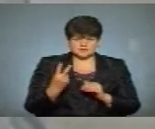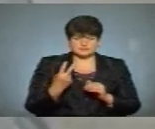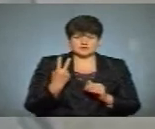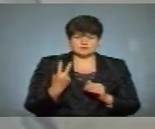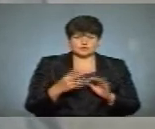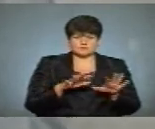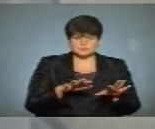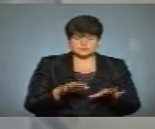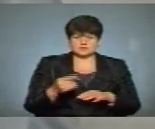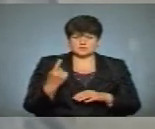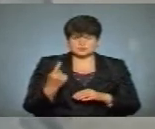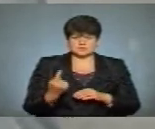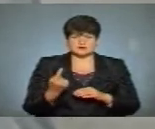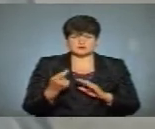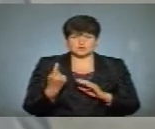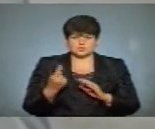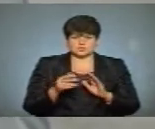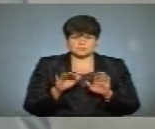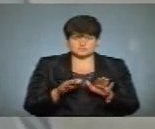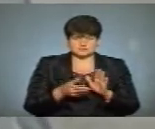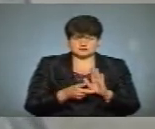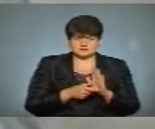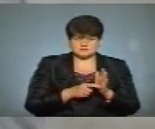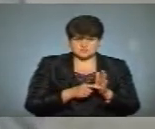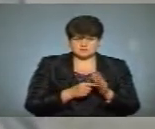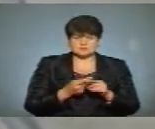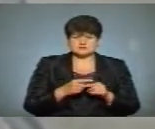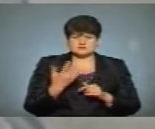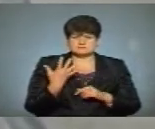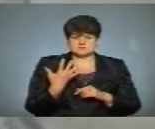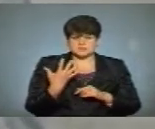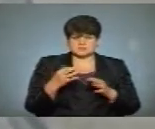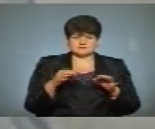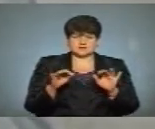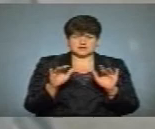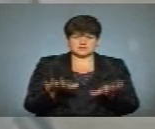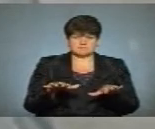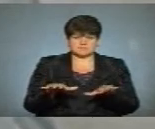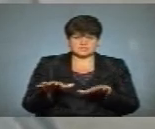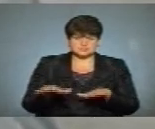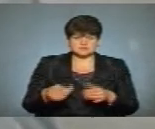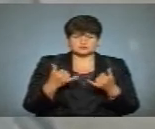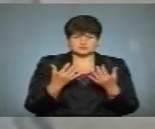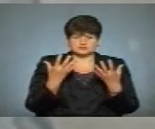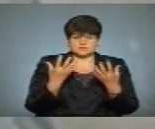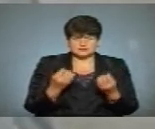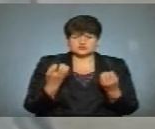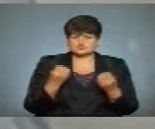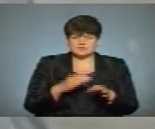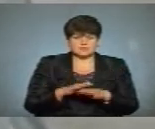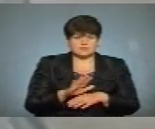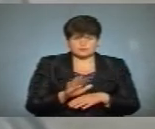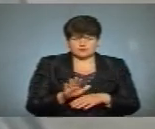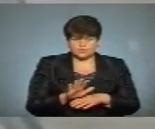двохмісних палати і одна одномісна палата. Це п'ять вільних місць, які на сьогоднішній день ще не